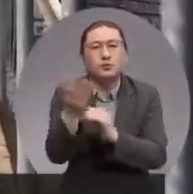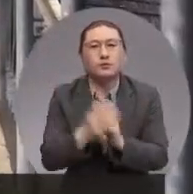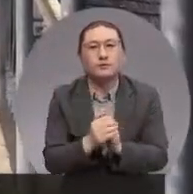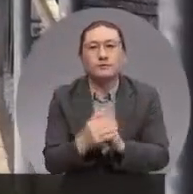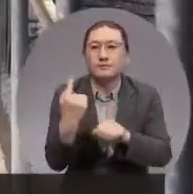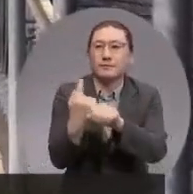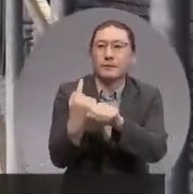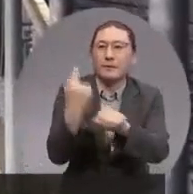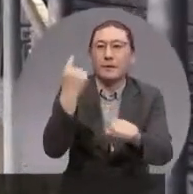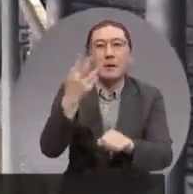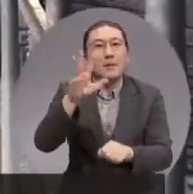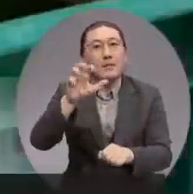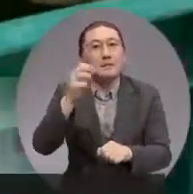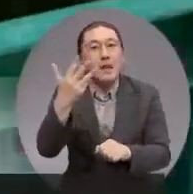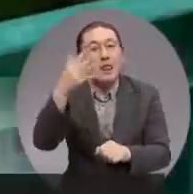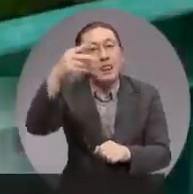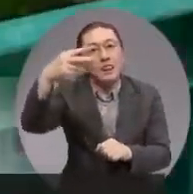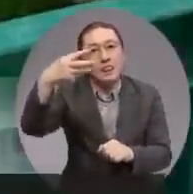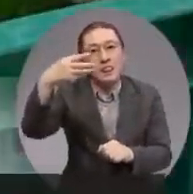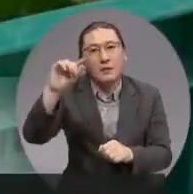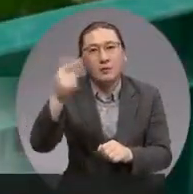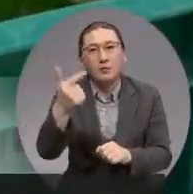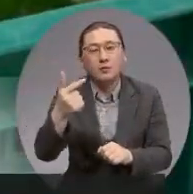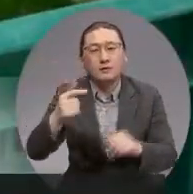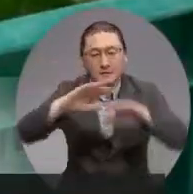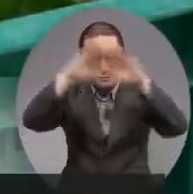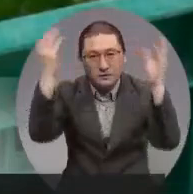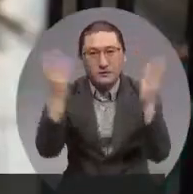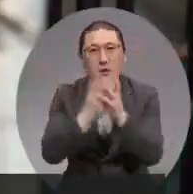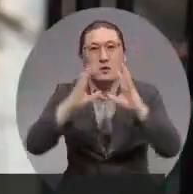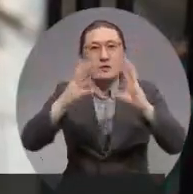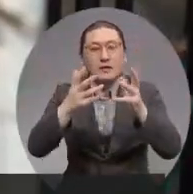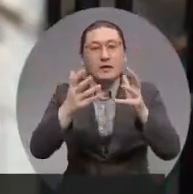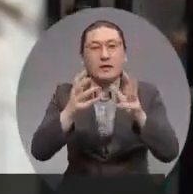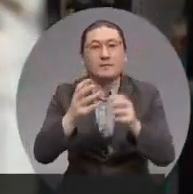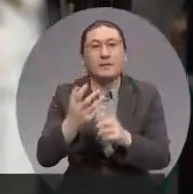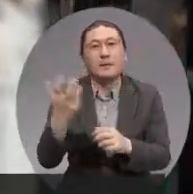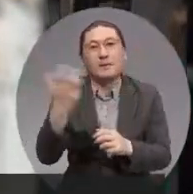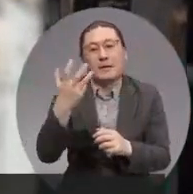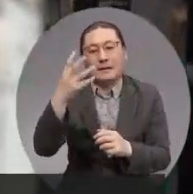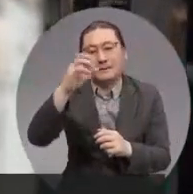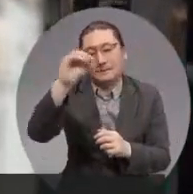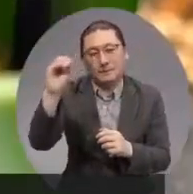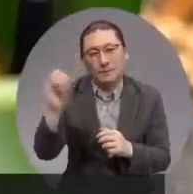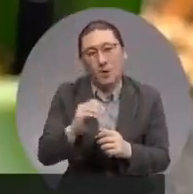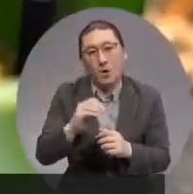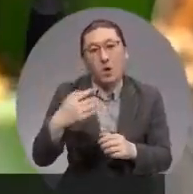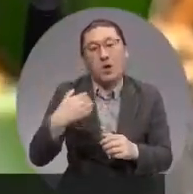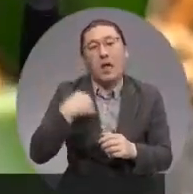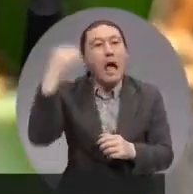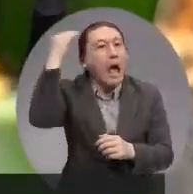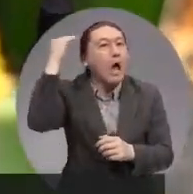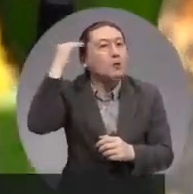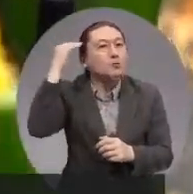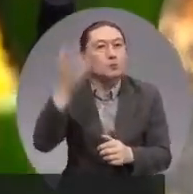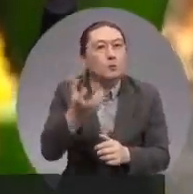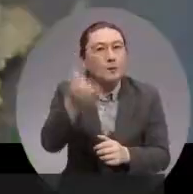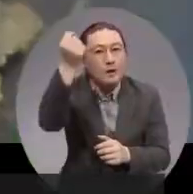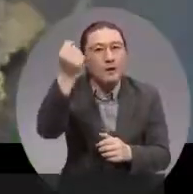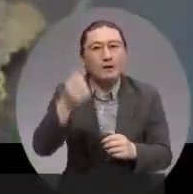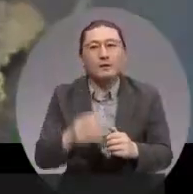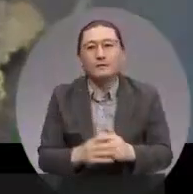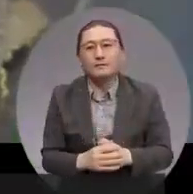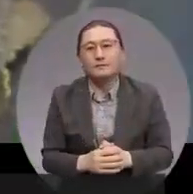지난해 수출량만 88톤 전세계 유통량의 70% 이상을 우리나라의 접목 선인장이 차지하고 있습니다